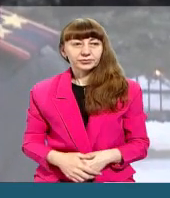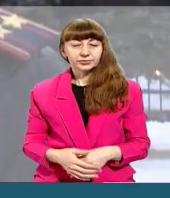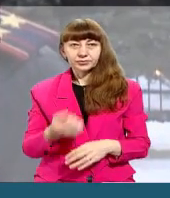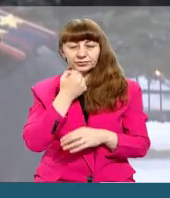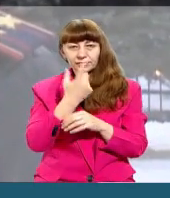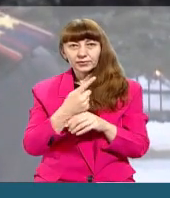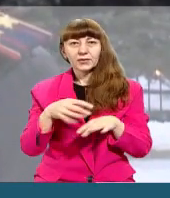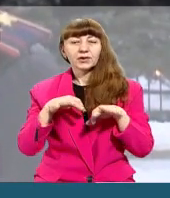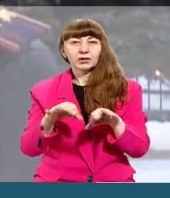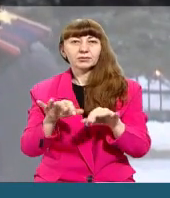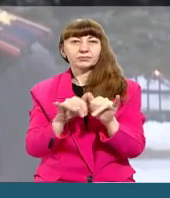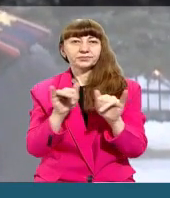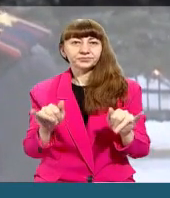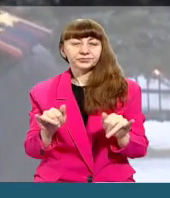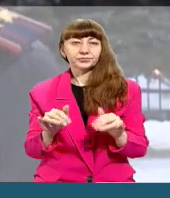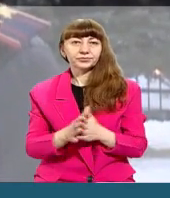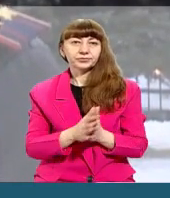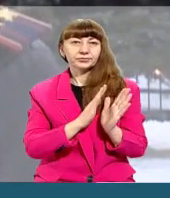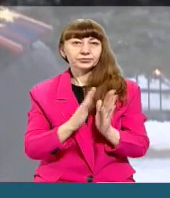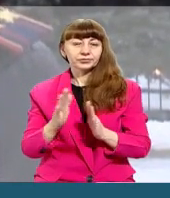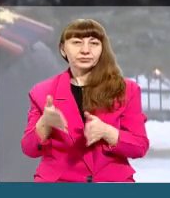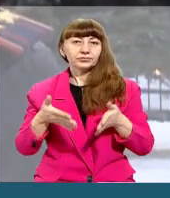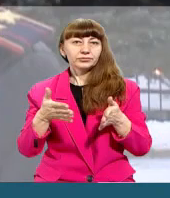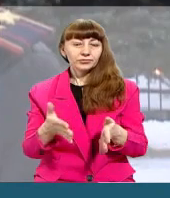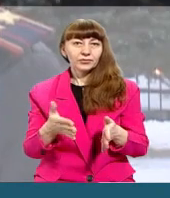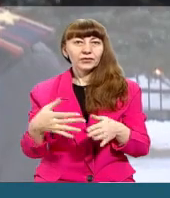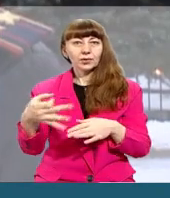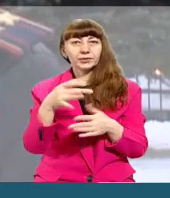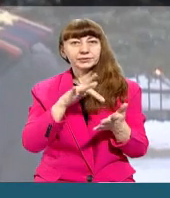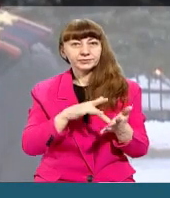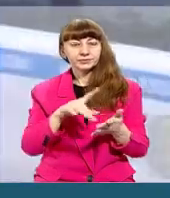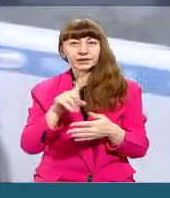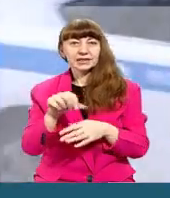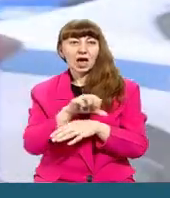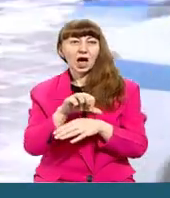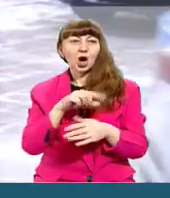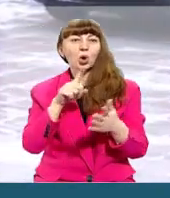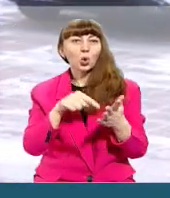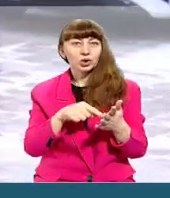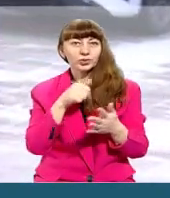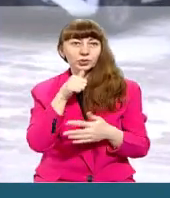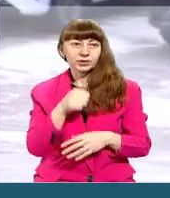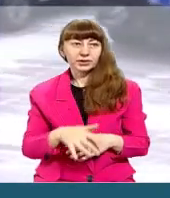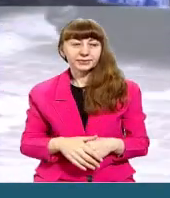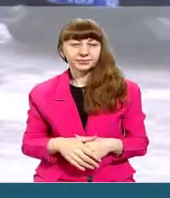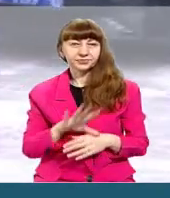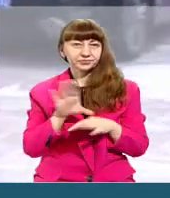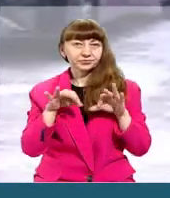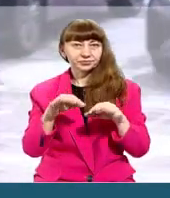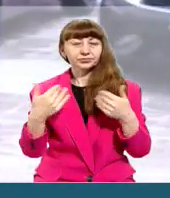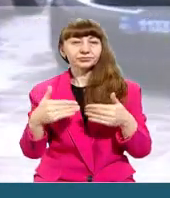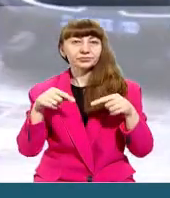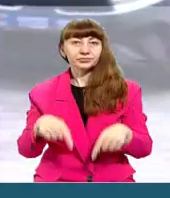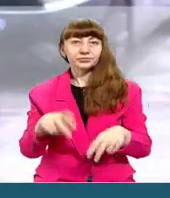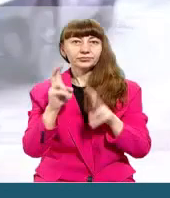сможем увеличить полностью нарядов как на дорогах, так в областном центре, так и в загородных трассах. Стоит отметить, что все авто произведены на